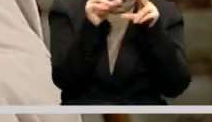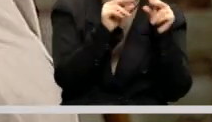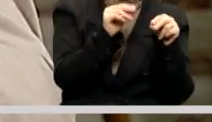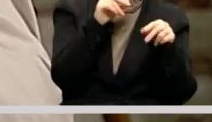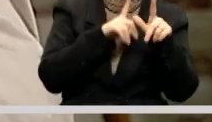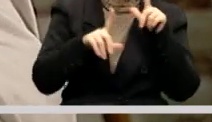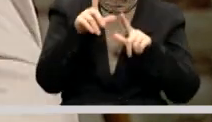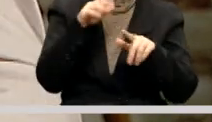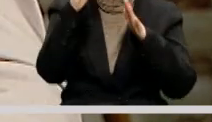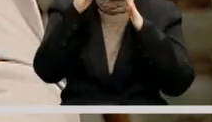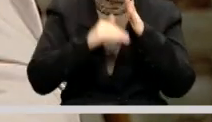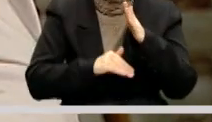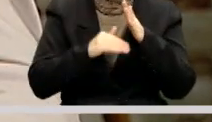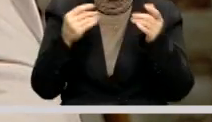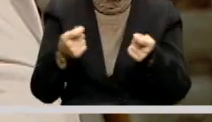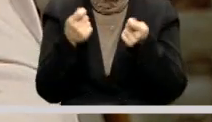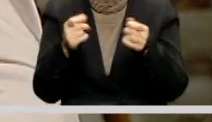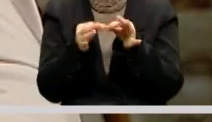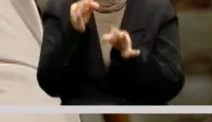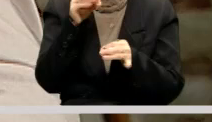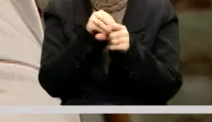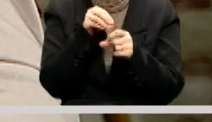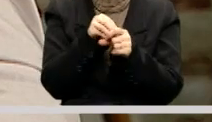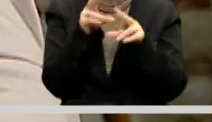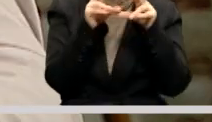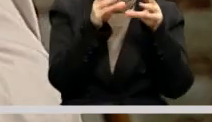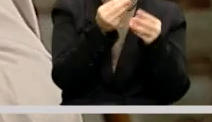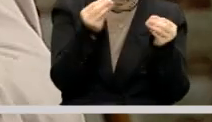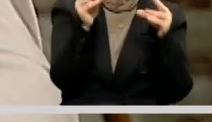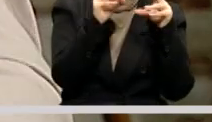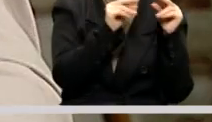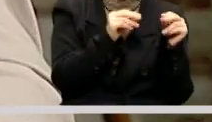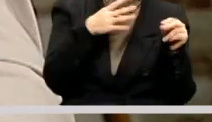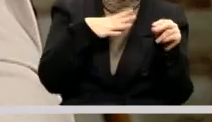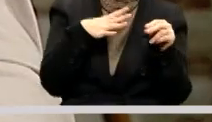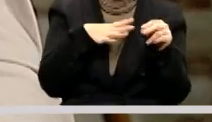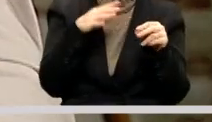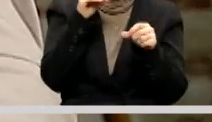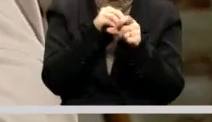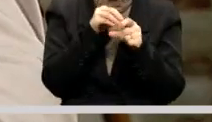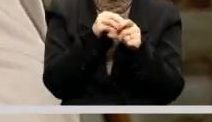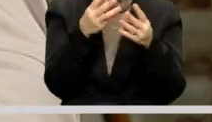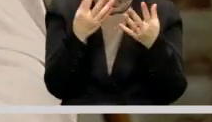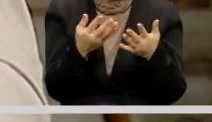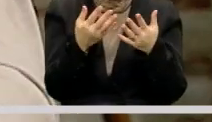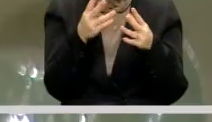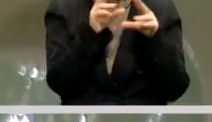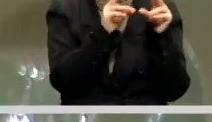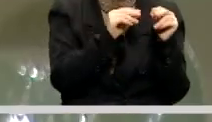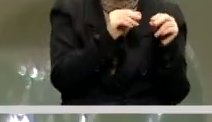şekilde, biraz daha uyusam daha ön planda olduğu için herhalde bu durum ortaya çıkıyor olabilir. Anladım.